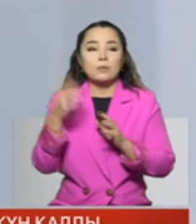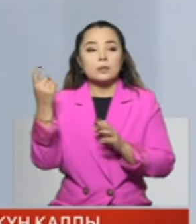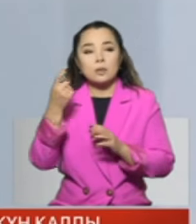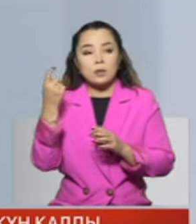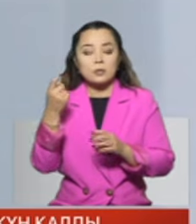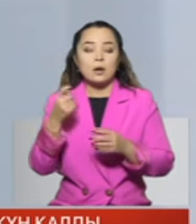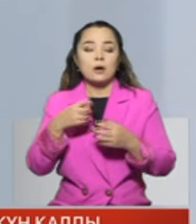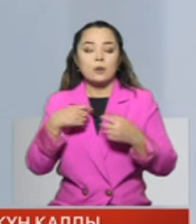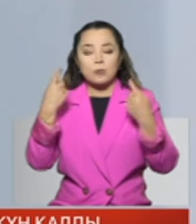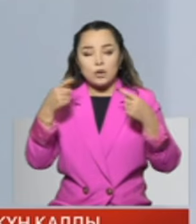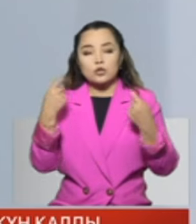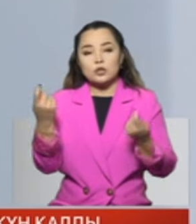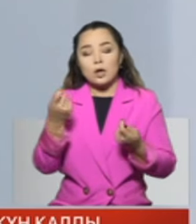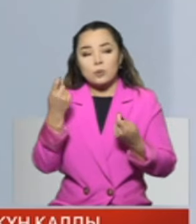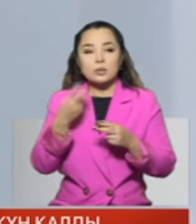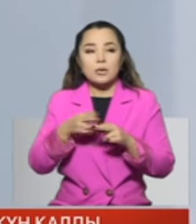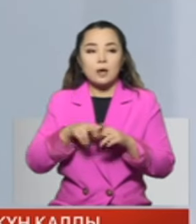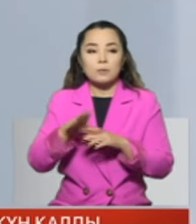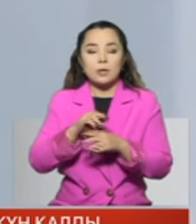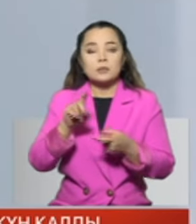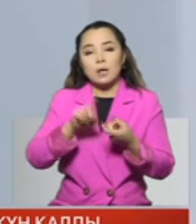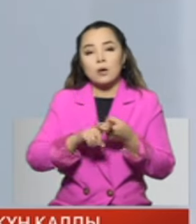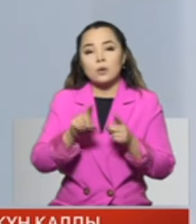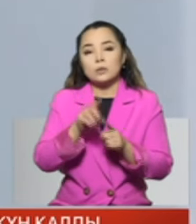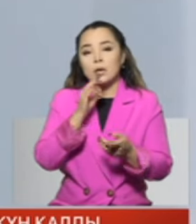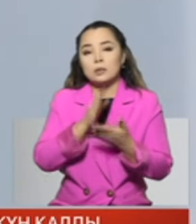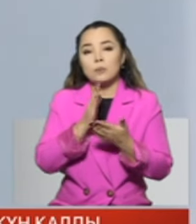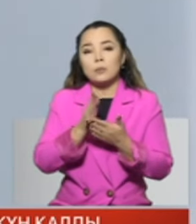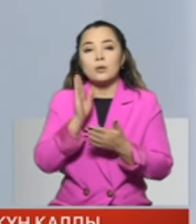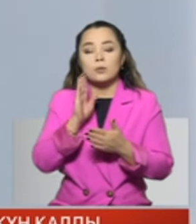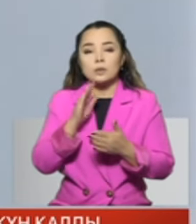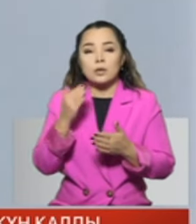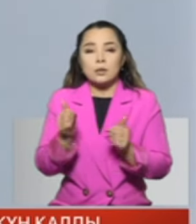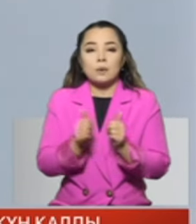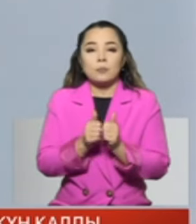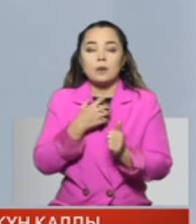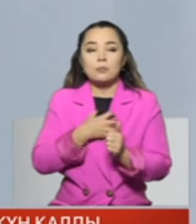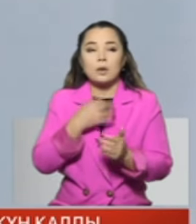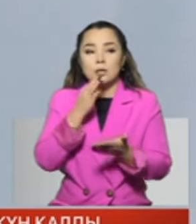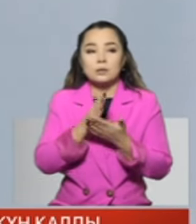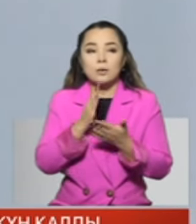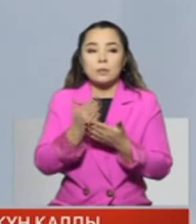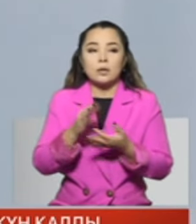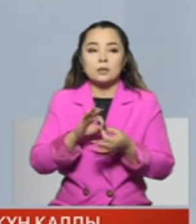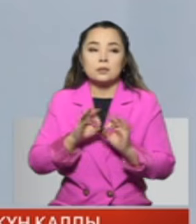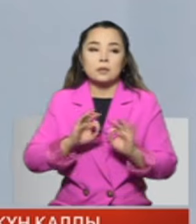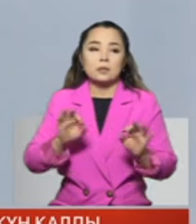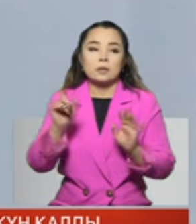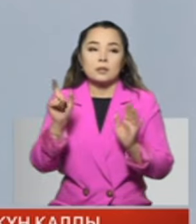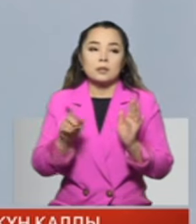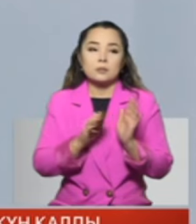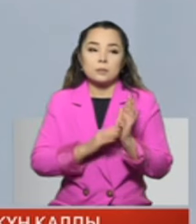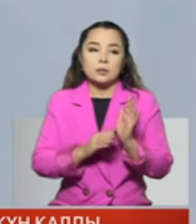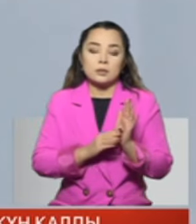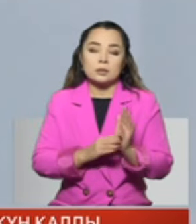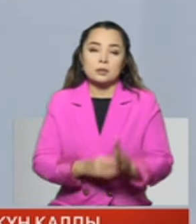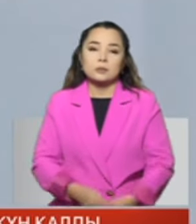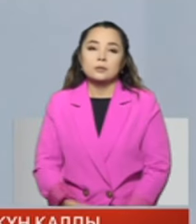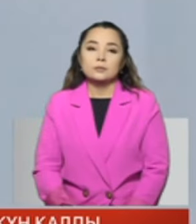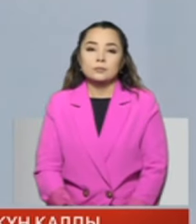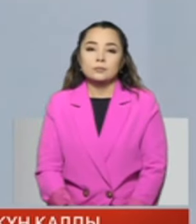шаруашылығының тірлігі тікелей жайық өзеніне тәуелді болғандықтан су арналарының маңызы зор. Тілшіміз Нұрсұлтан Нұрсейіт тарқатып